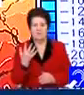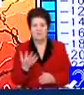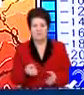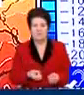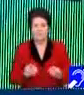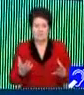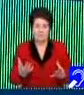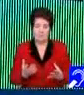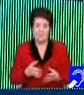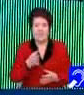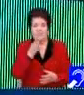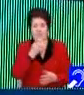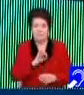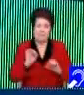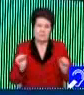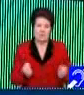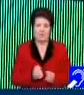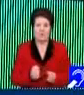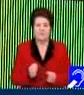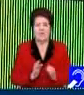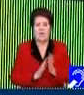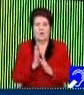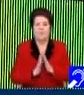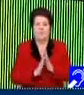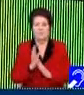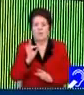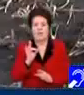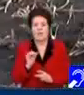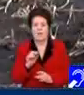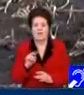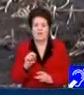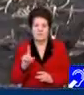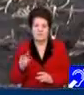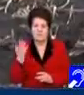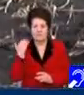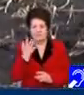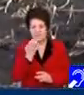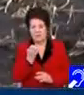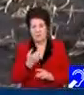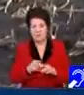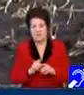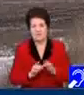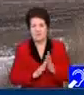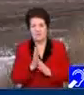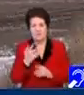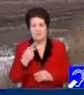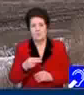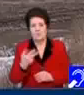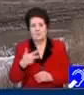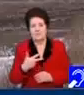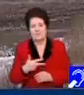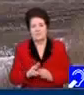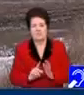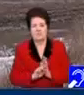zi. Vremea geroasă va afecta cel mai mult culturile de rapiță. Însămânțate toamna trecută, plantele s-au dezvoltat până la